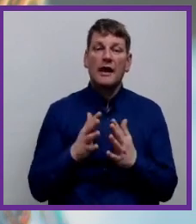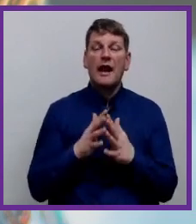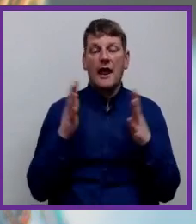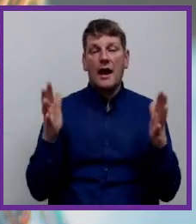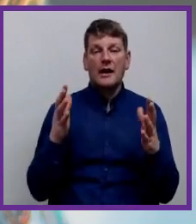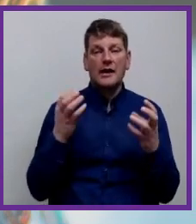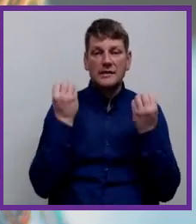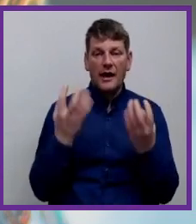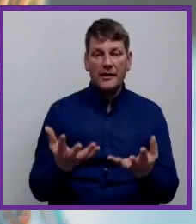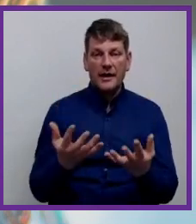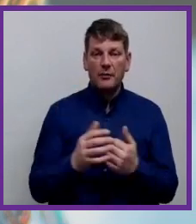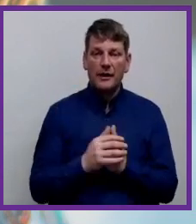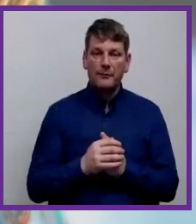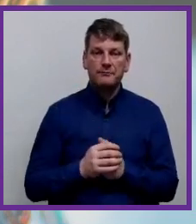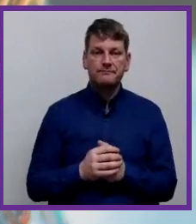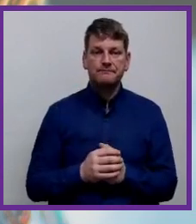skaidrībai.